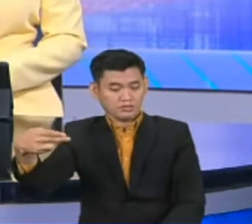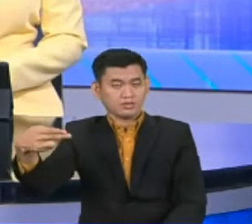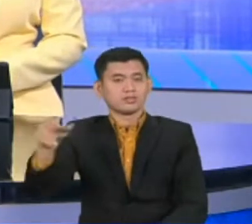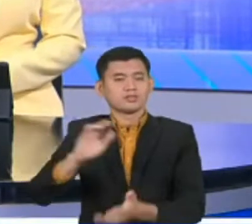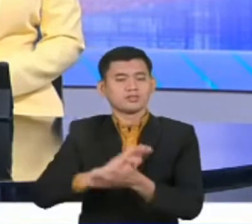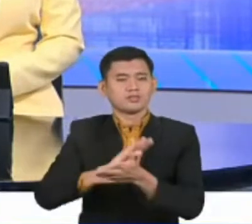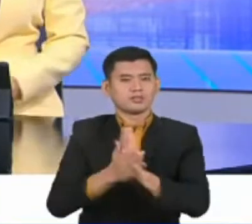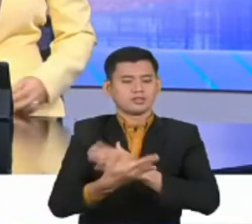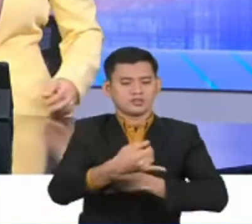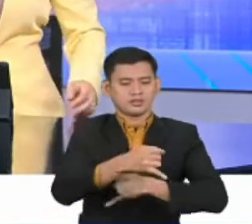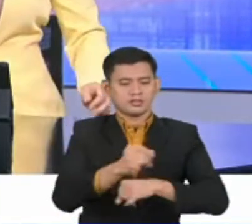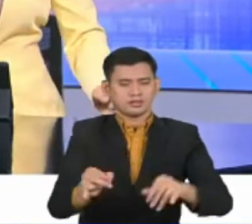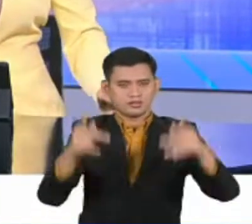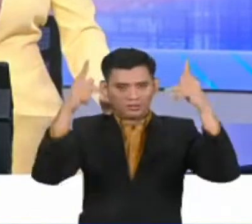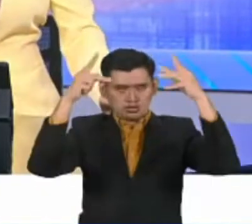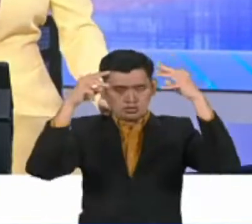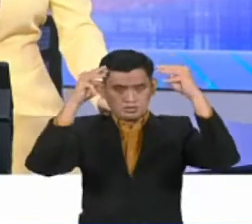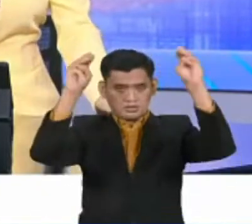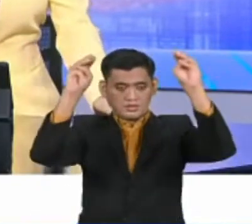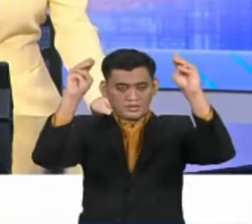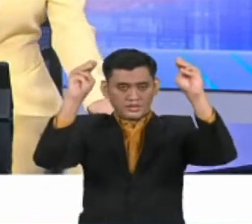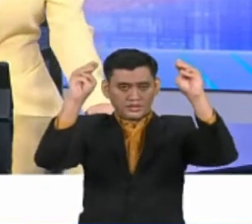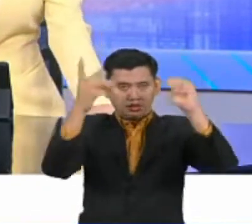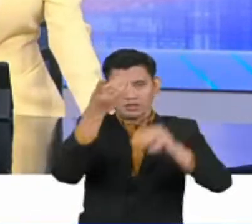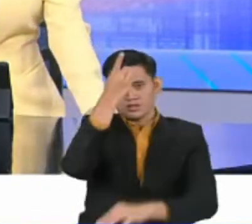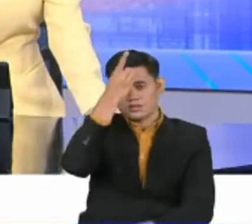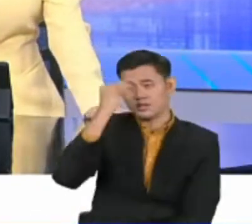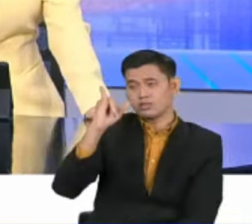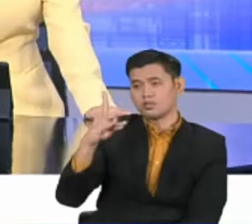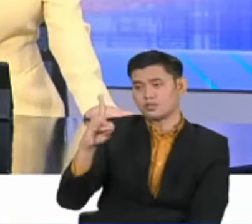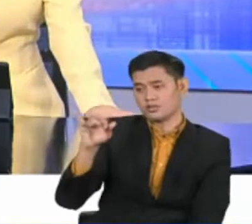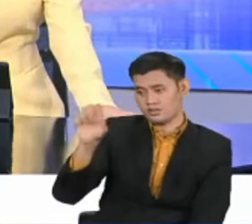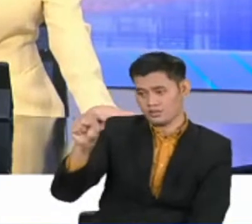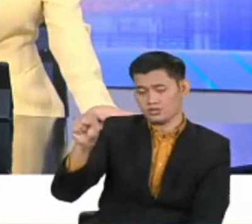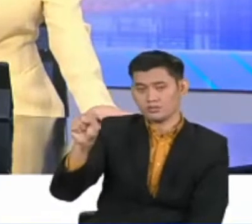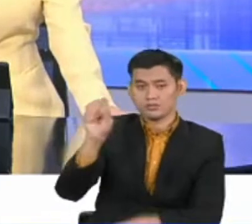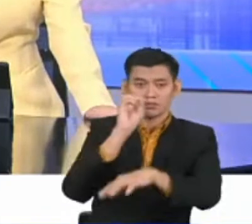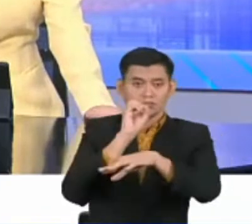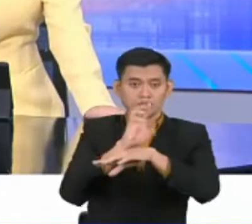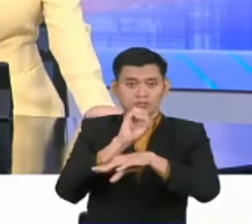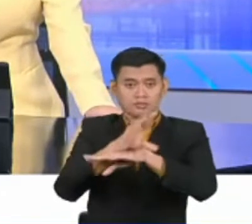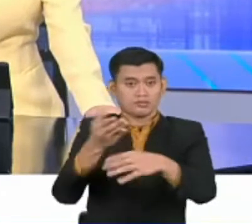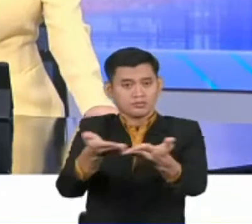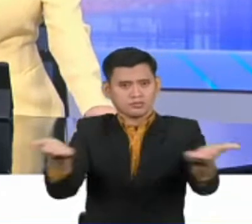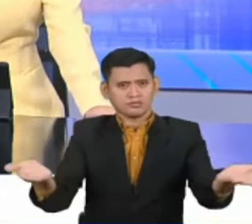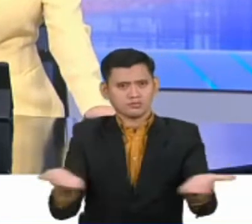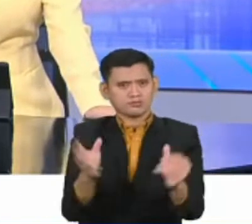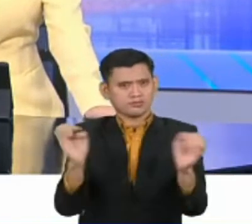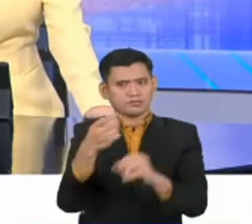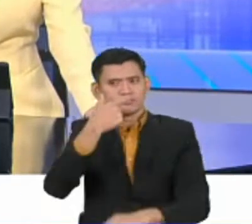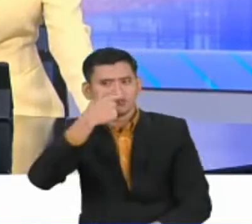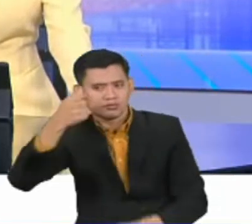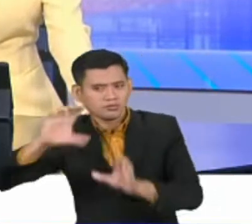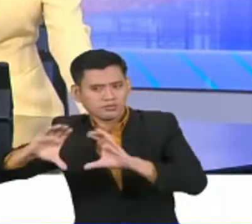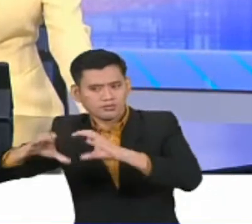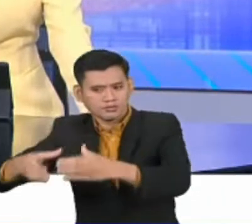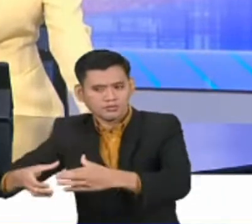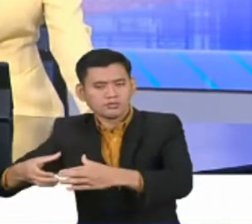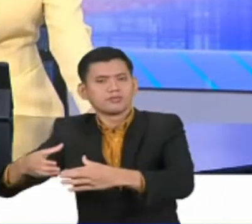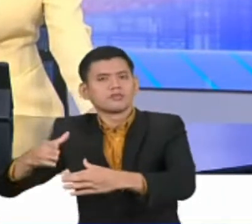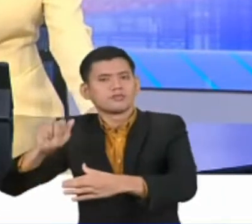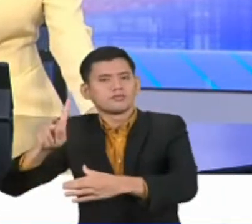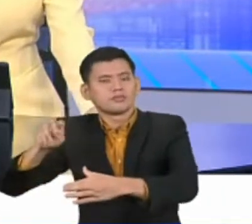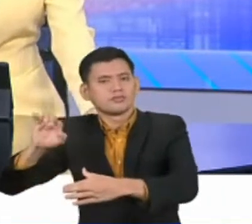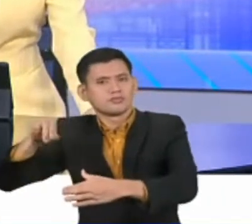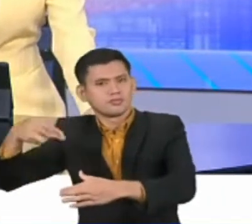Hal Ehwal Agama Dato' Idris Ahmad menasihati orang ramai supaya tidak terpengaruh dengan kumpulan tersebut yang